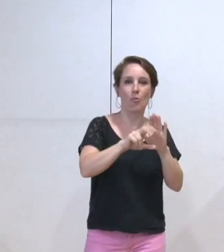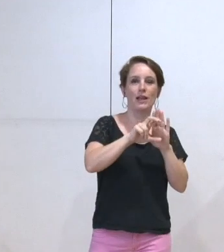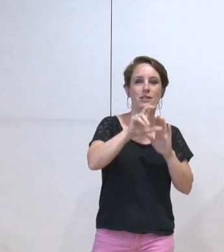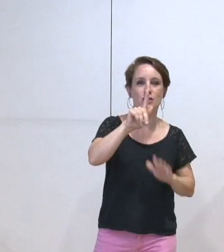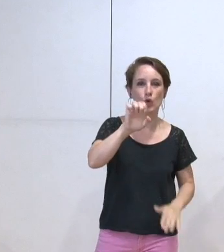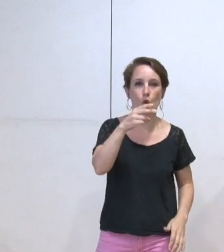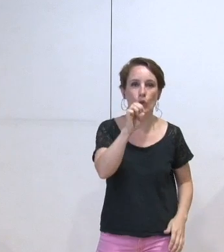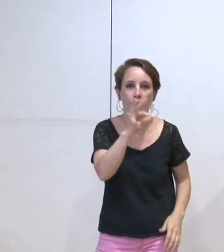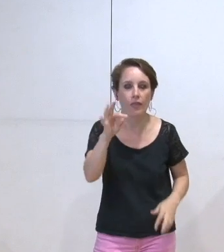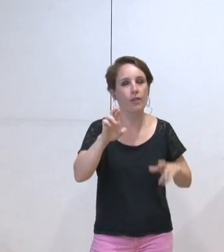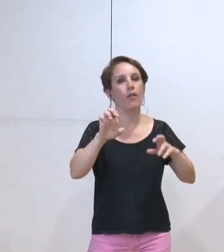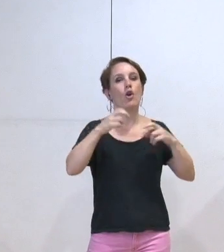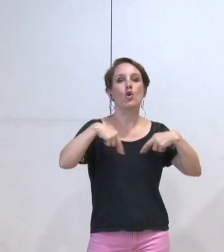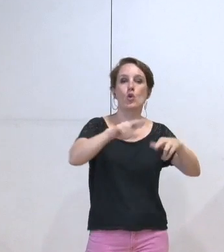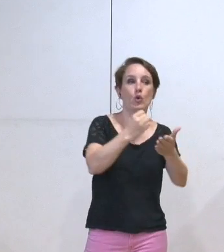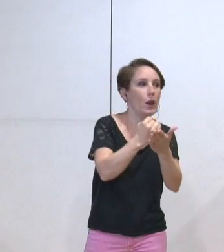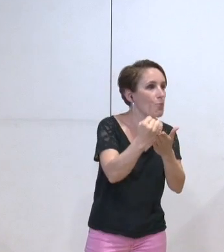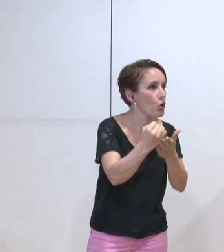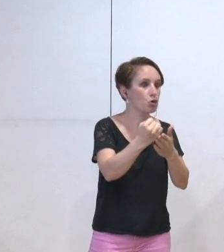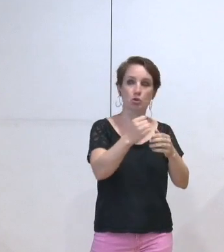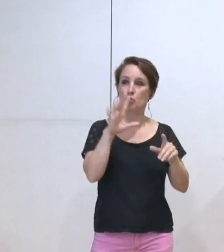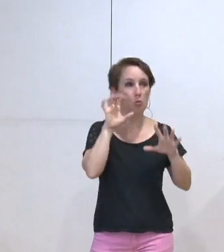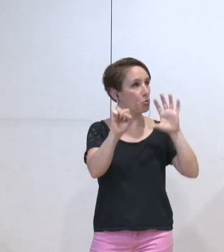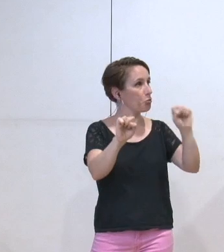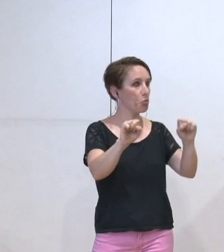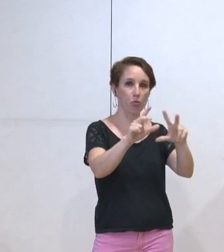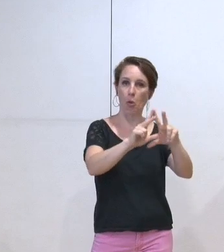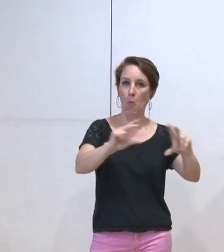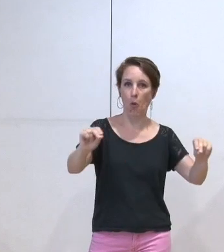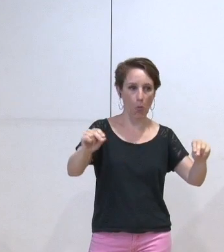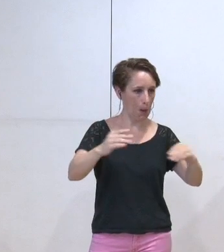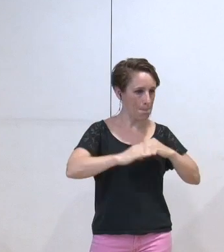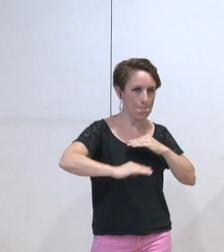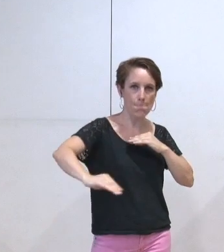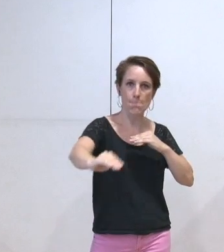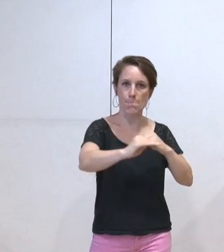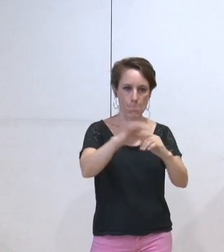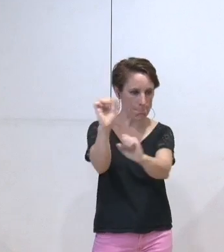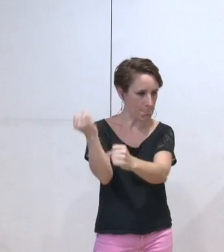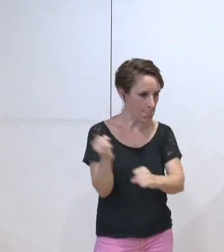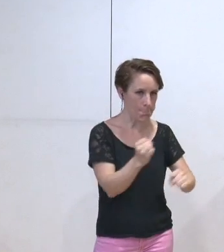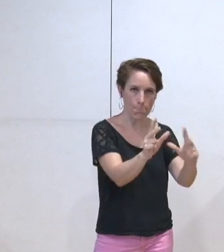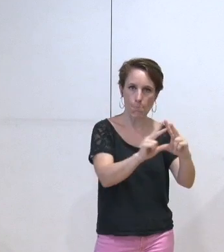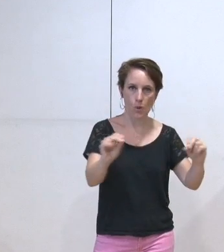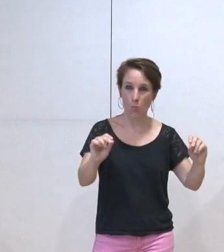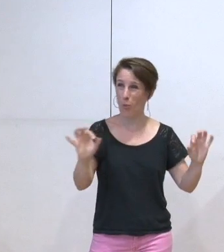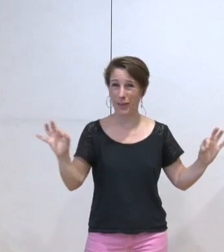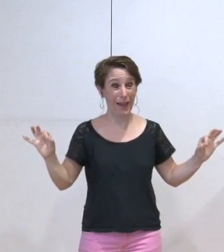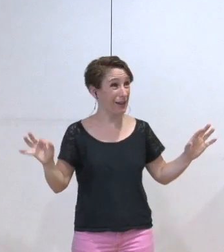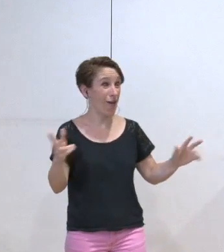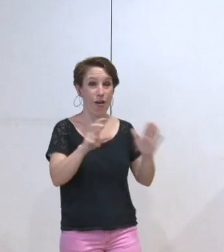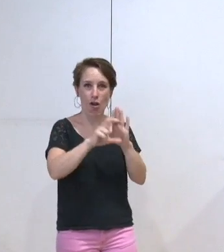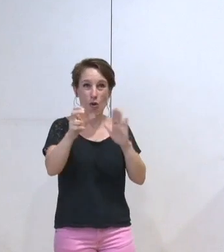Poste la ville est propre et nettoyée rien par terre ni canette ni papier rien et Grenoble et